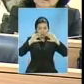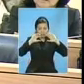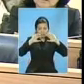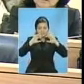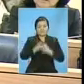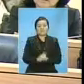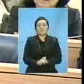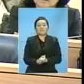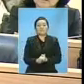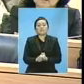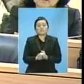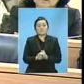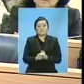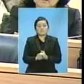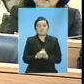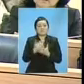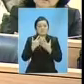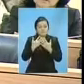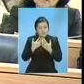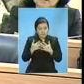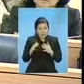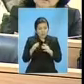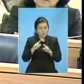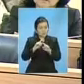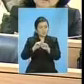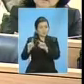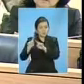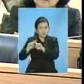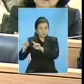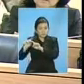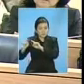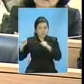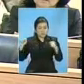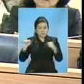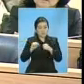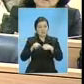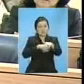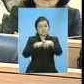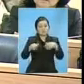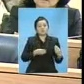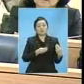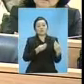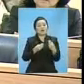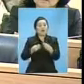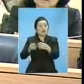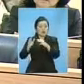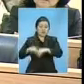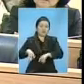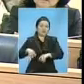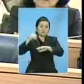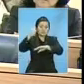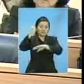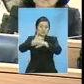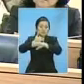นั้นก็ไม่ขัดขวางอะไรรัฐบาลในการที่จะกวาดล้างชาวยิว